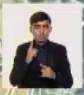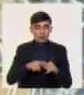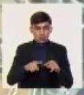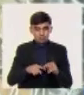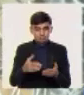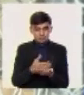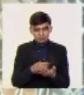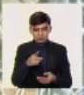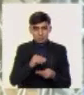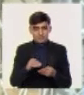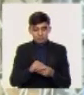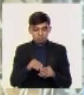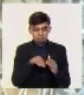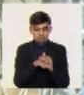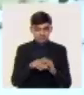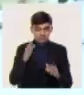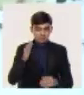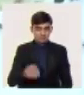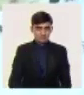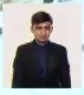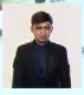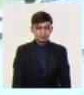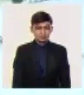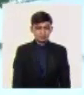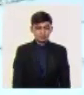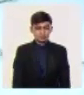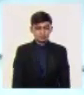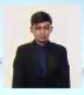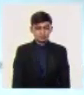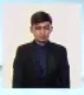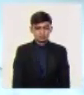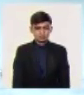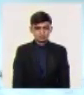начинают собирать его снова. Людмила Батюшкина, Ирина Ненашева, Информбюро, Карагандинская область.